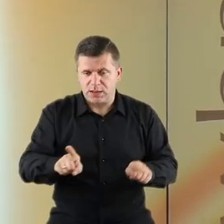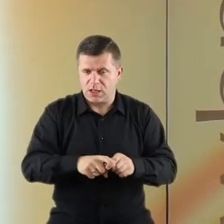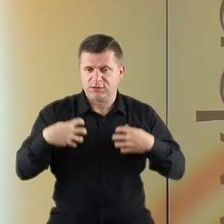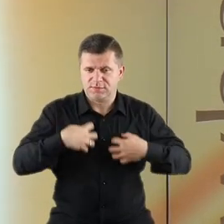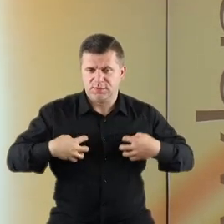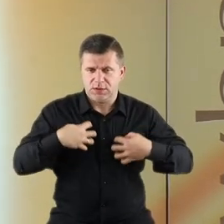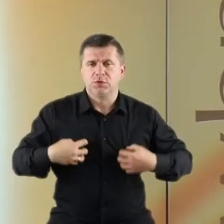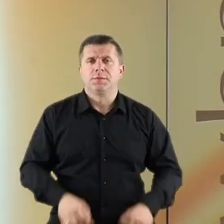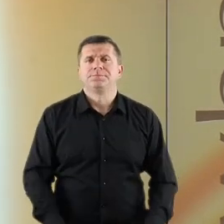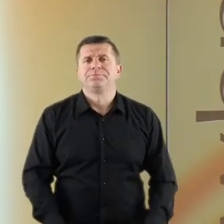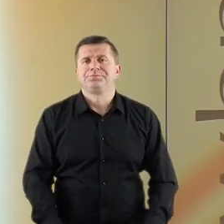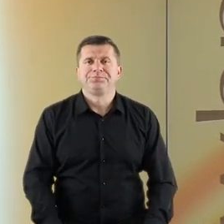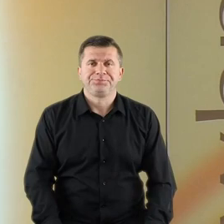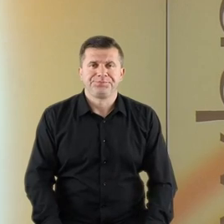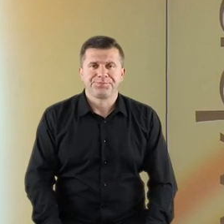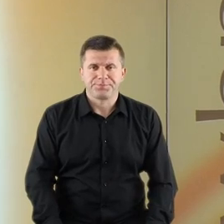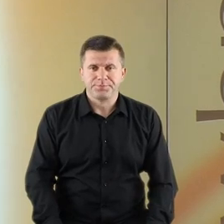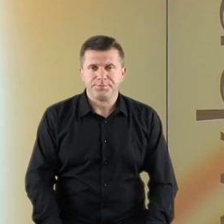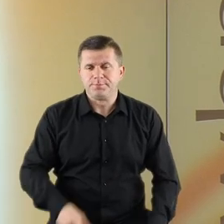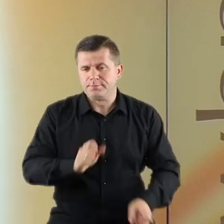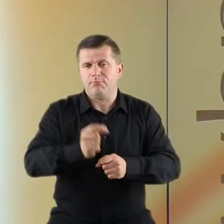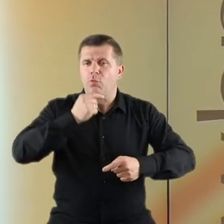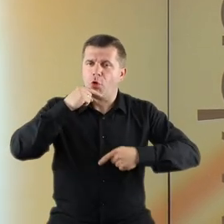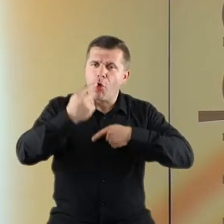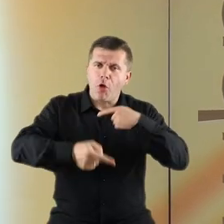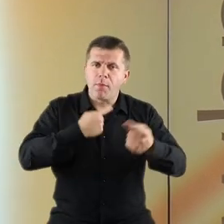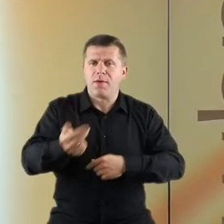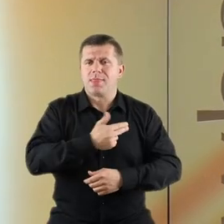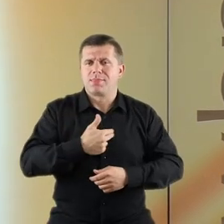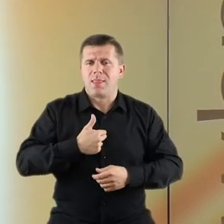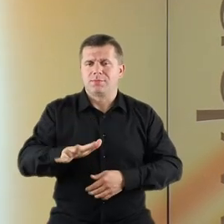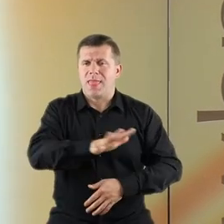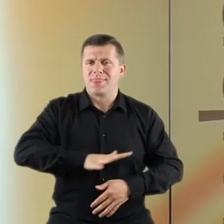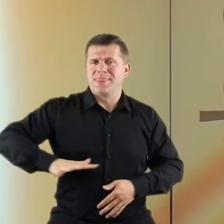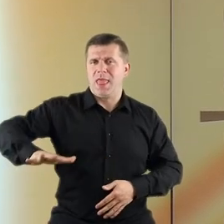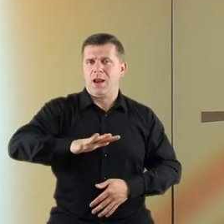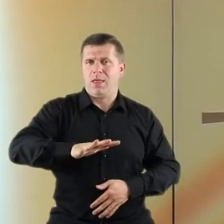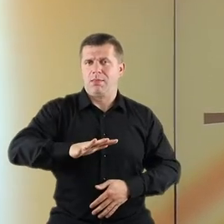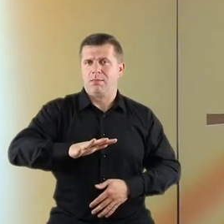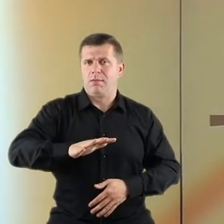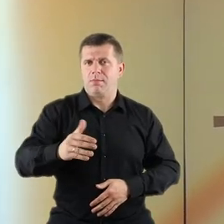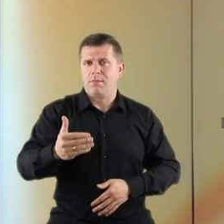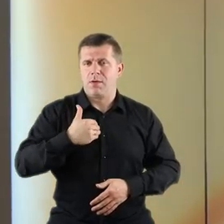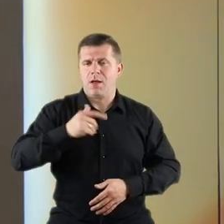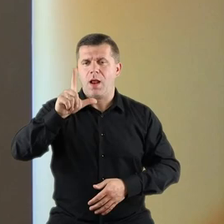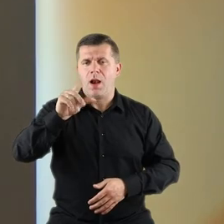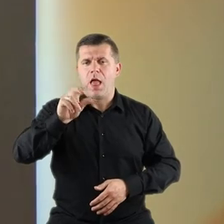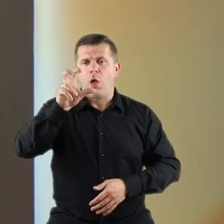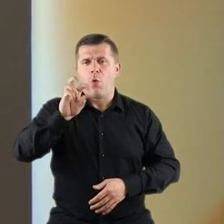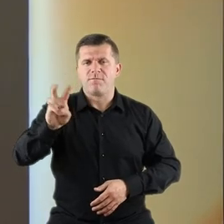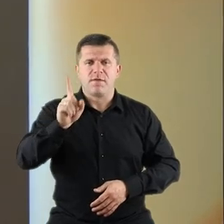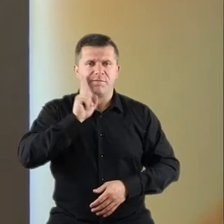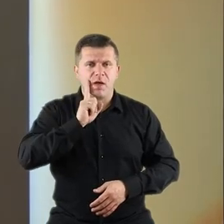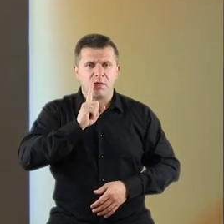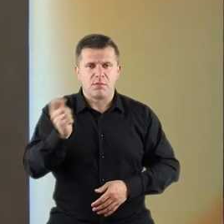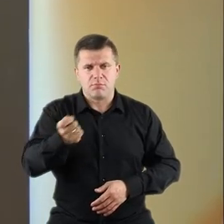i tu mamy opowieść z naszego terenu był plechowie facet pojechał Chyba was